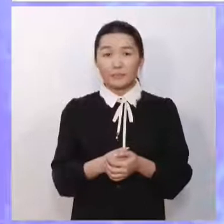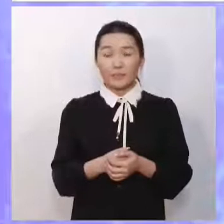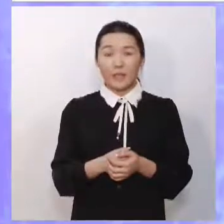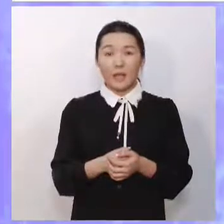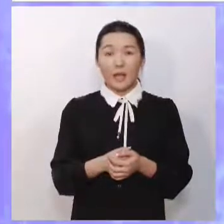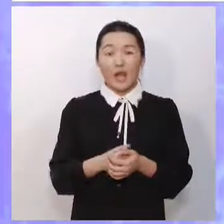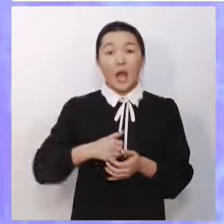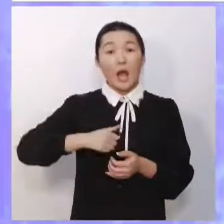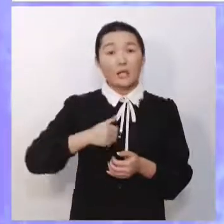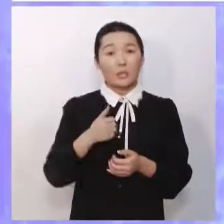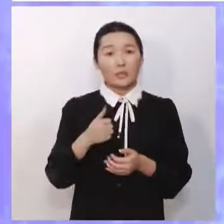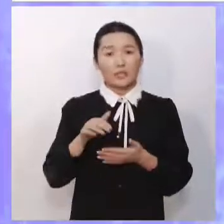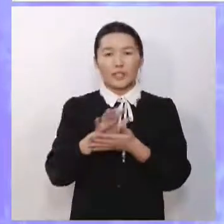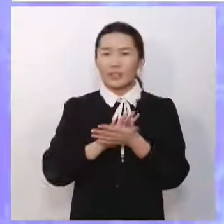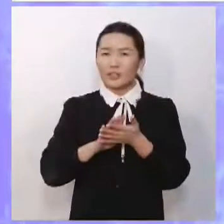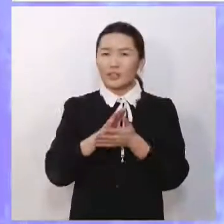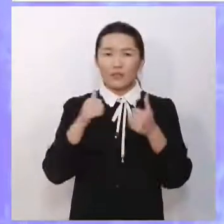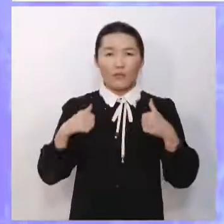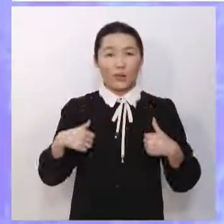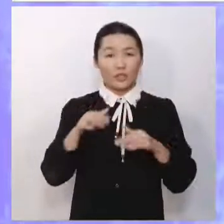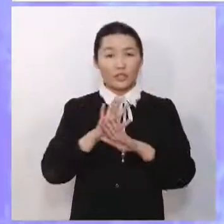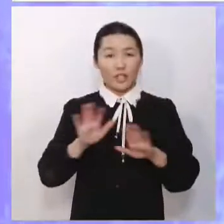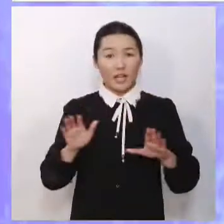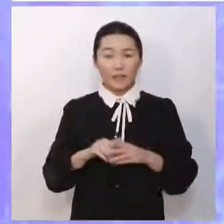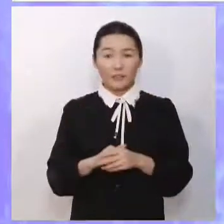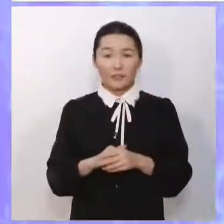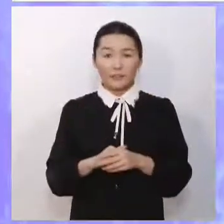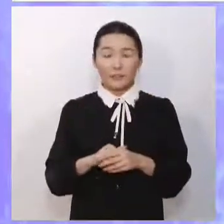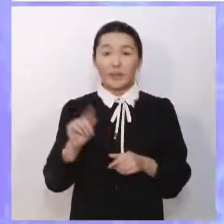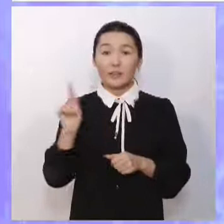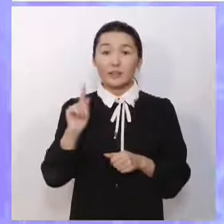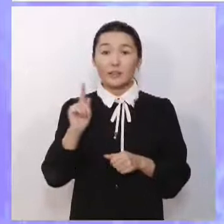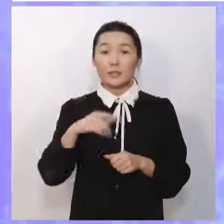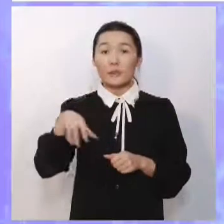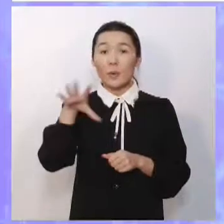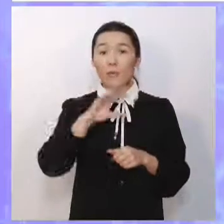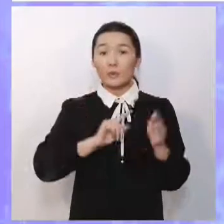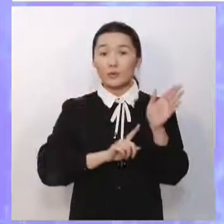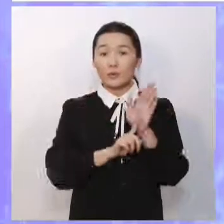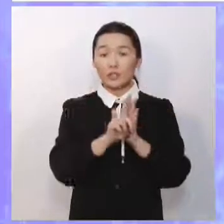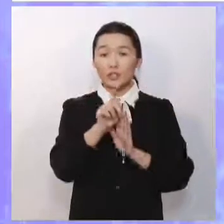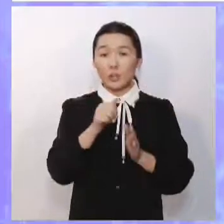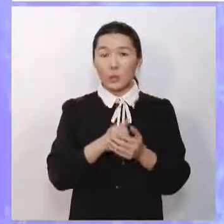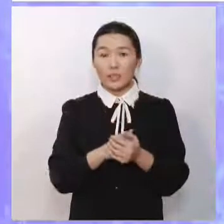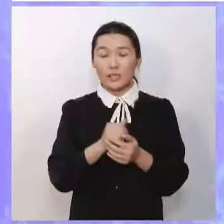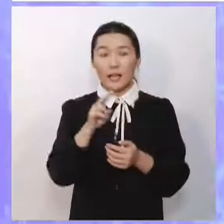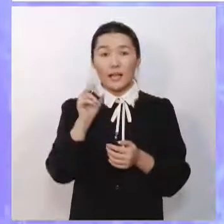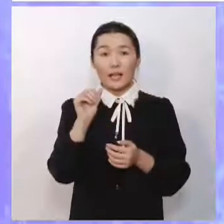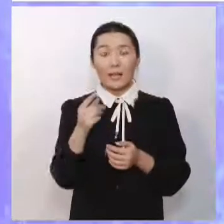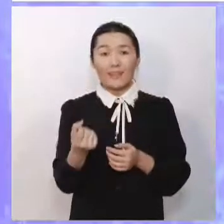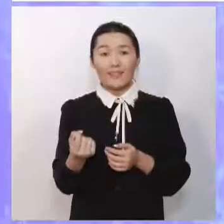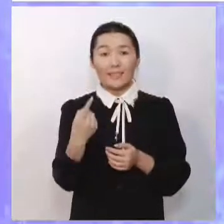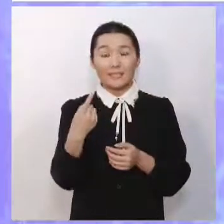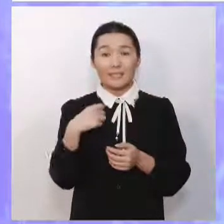друзей ничего не жалко. С чего же все началось? Как возникло